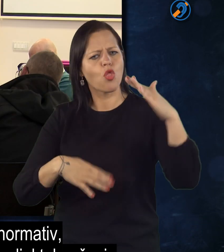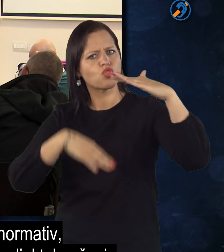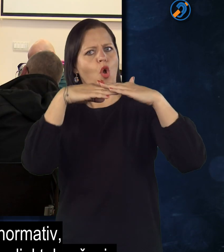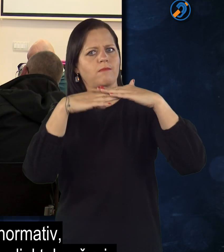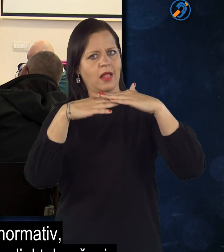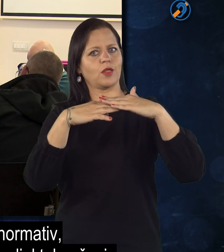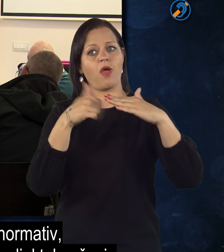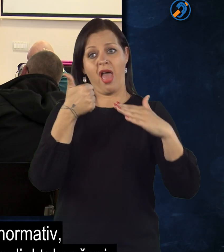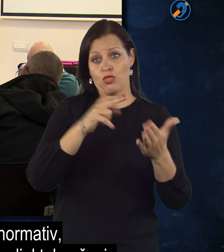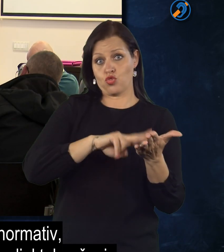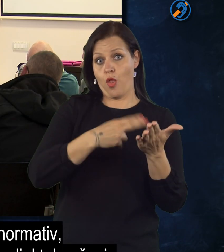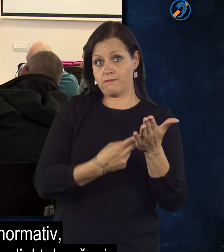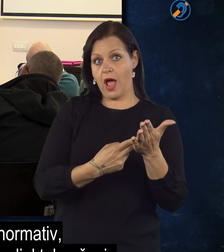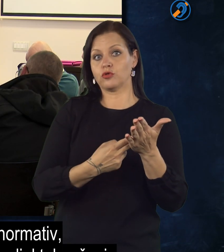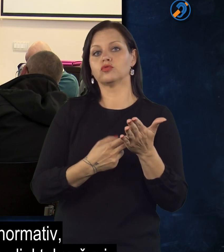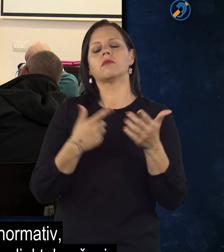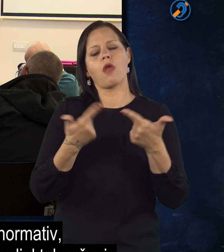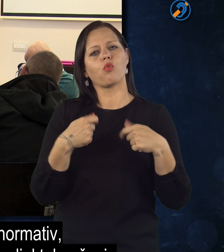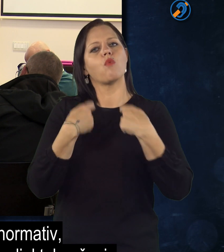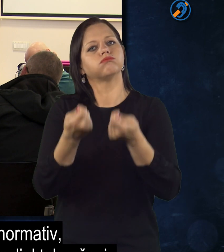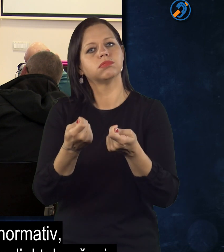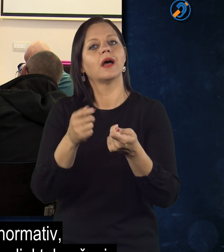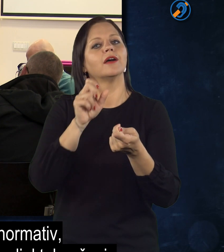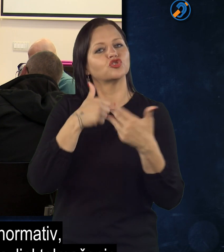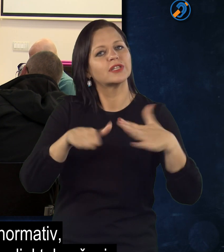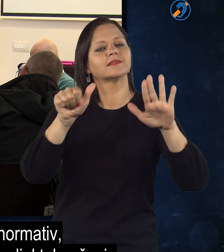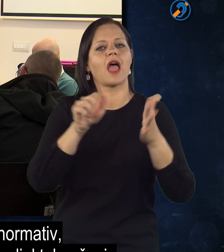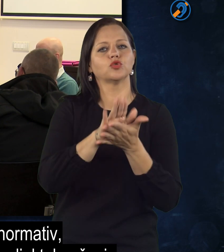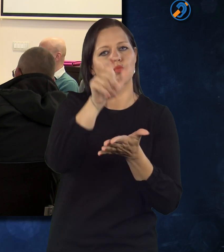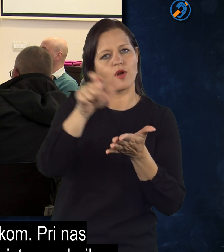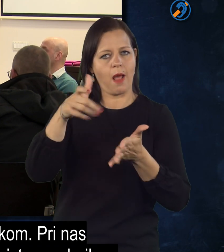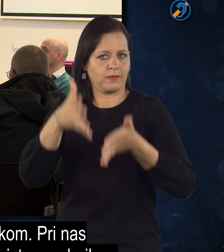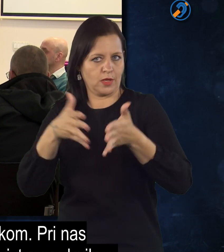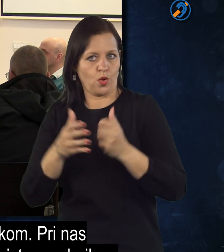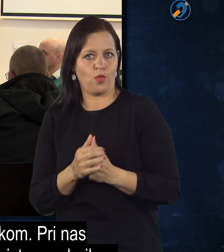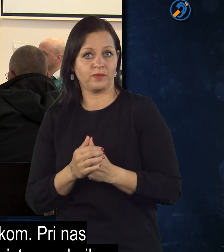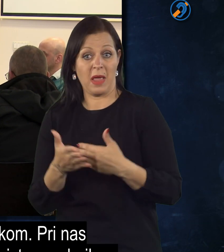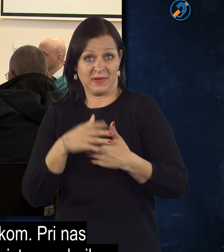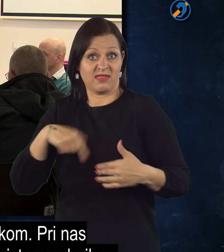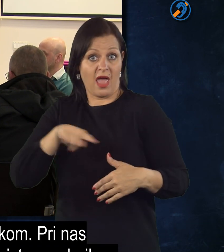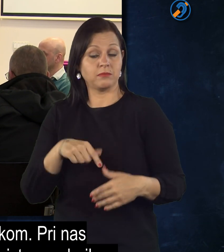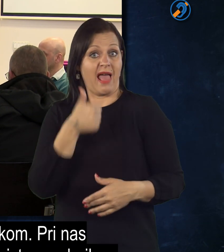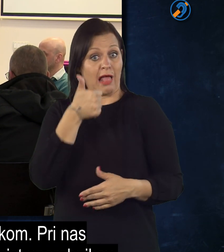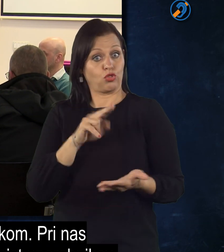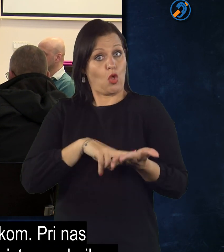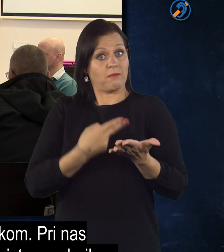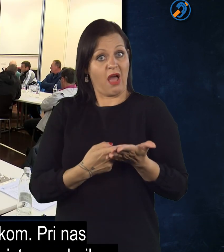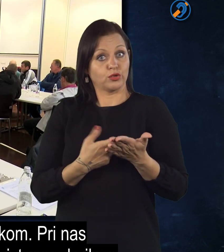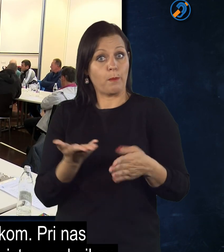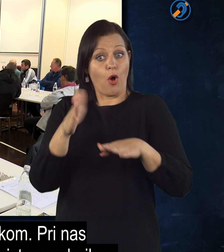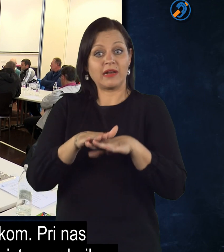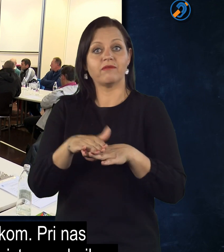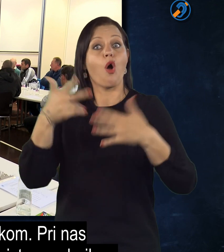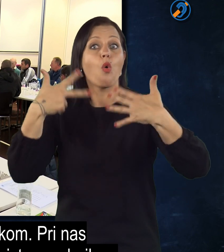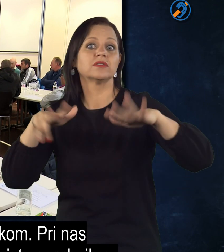bi en tolmač zagotavljal tolmačenje 16 uporabnikom. Pri nas en tolmač